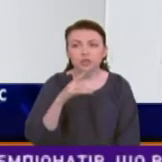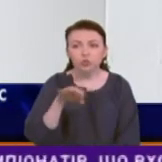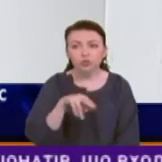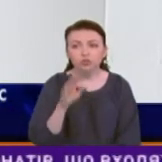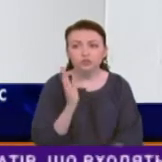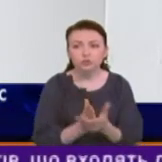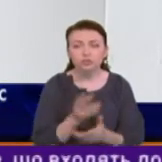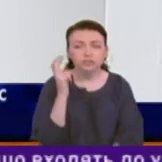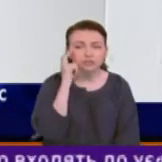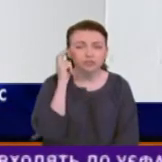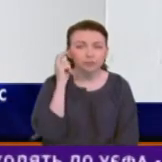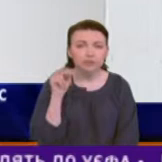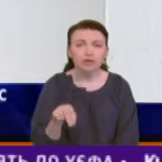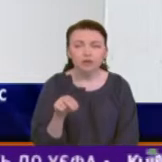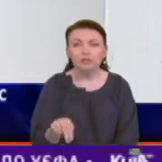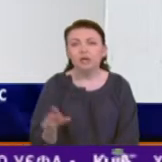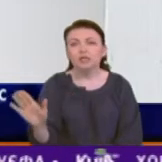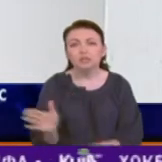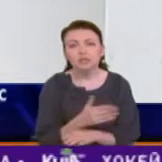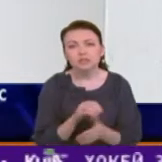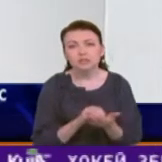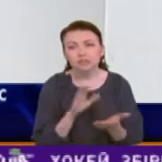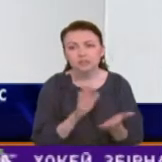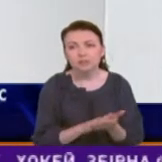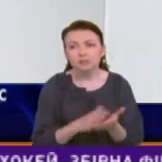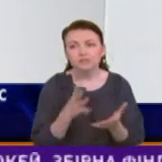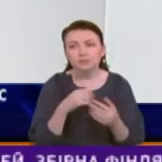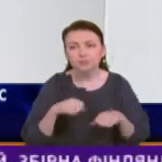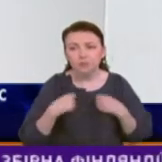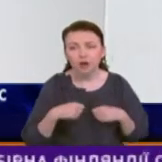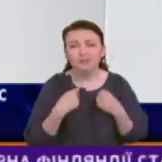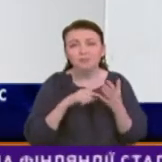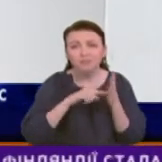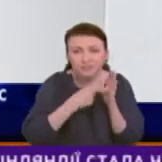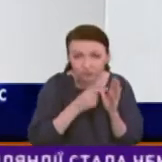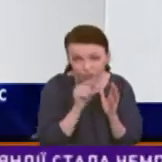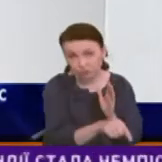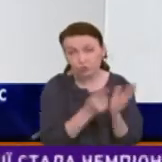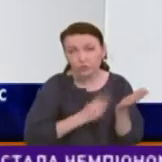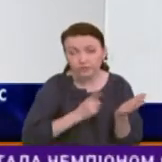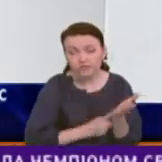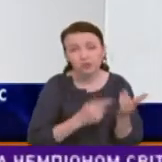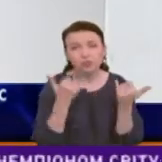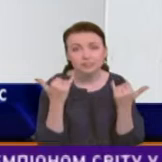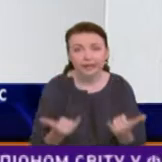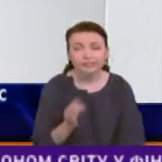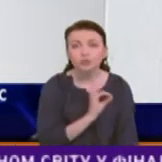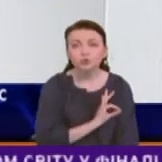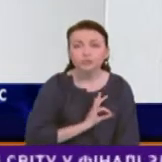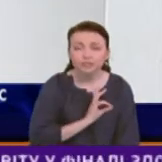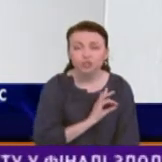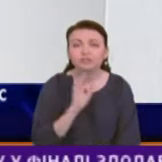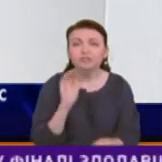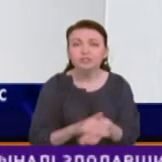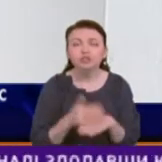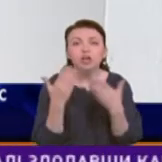існує Київський патріархат, його не знято з реєстрації, хоча всі ми намагалися переконати і довести, що зараз юридично і фактично